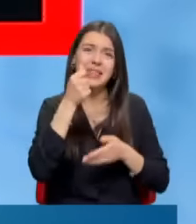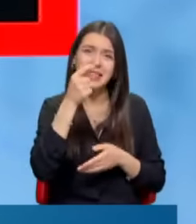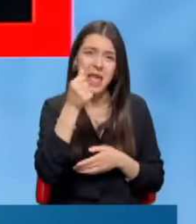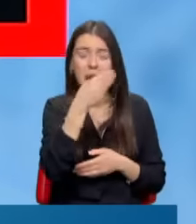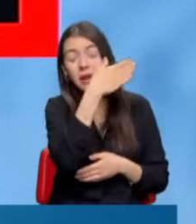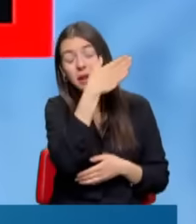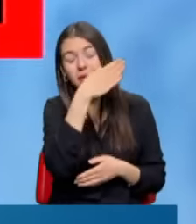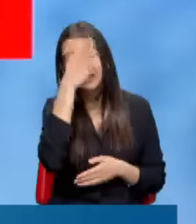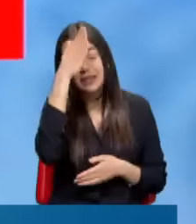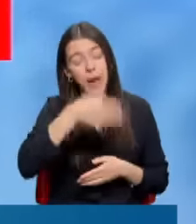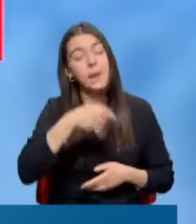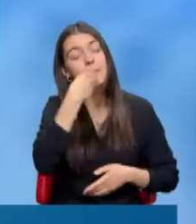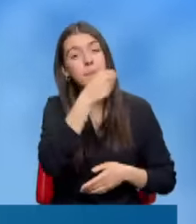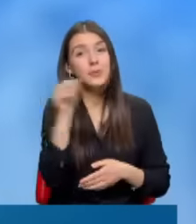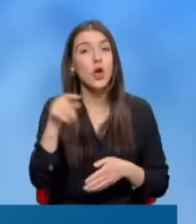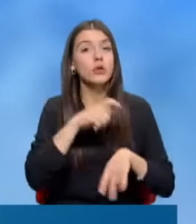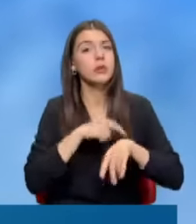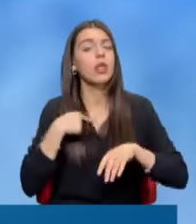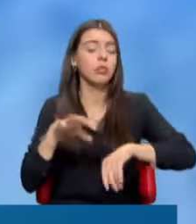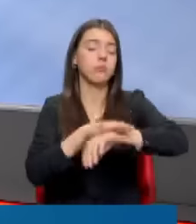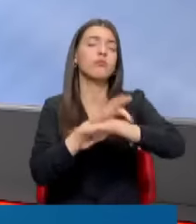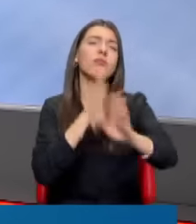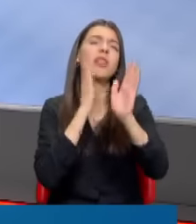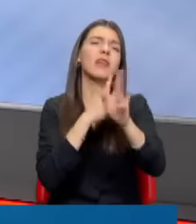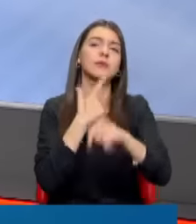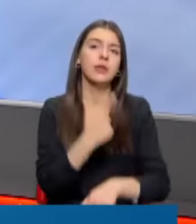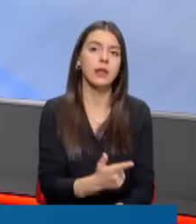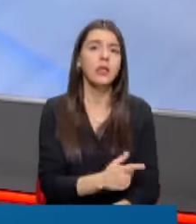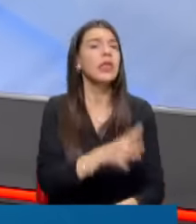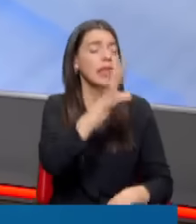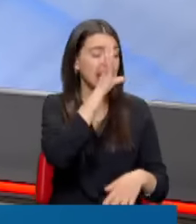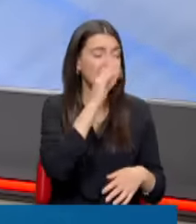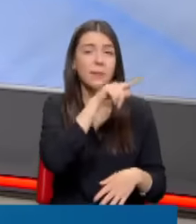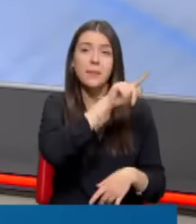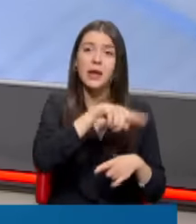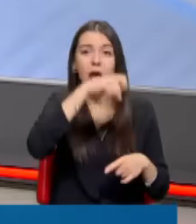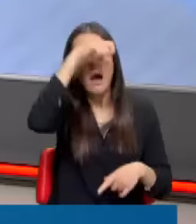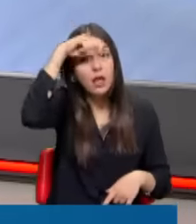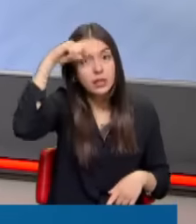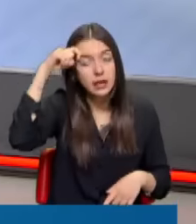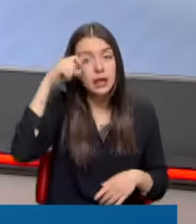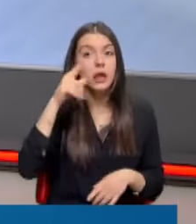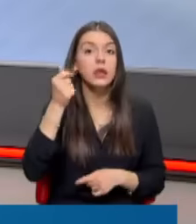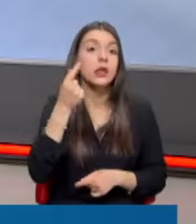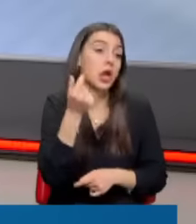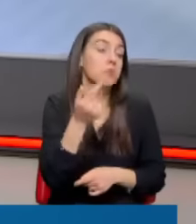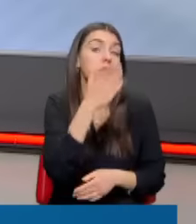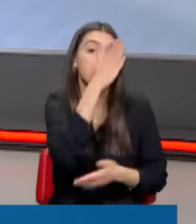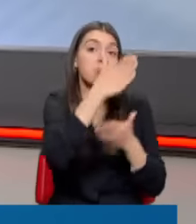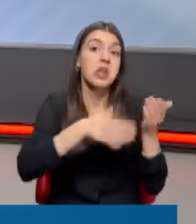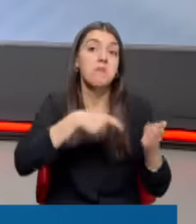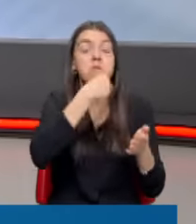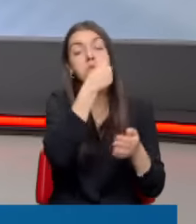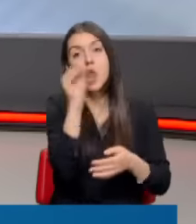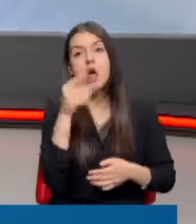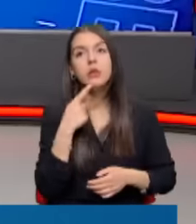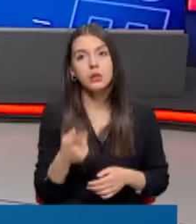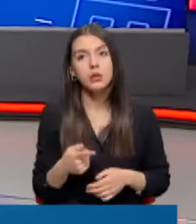devam edeceğini duyurdu diyor. Kiminin alın teri milyon ediyor, kiminin alın teri yarım milyon,